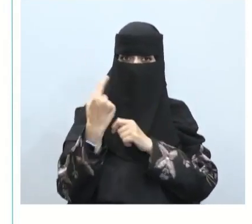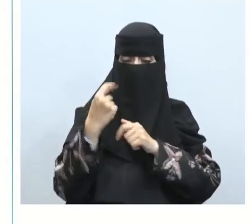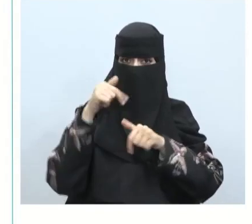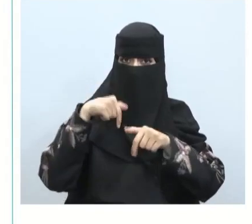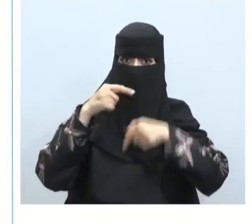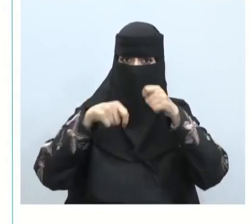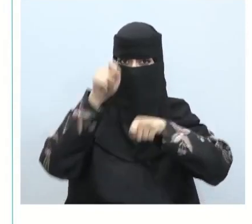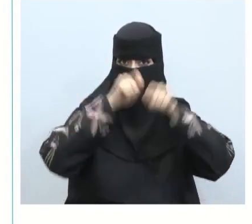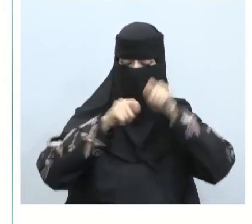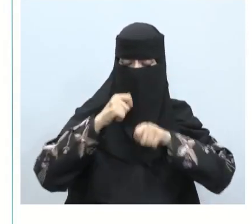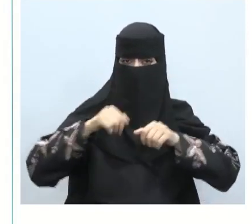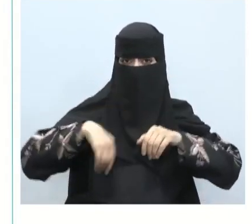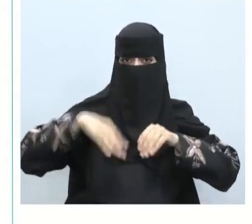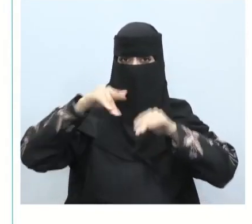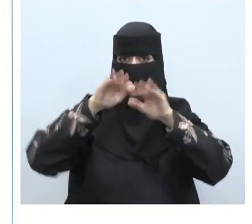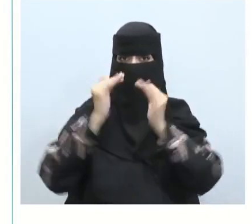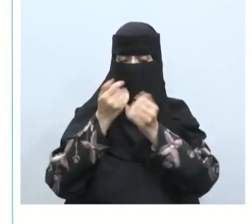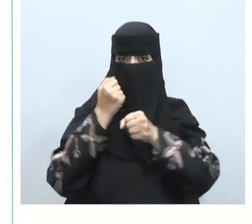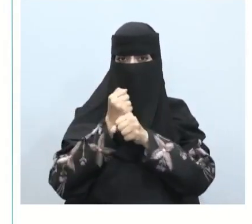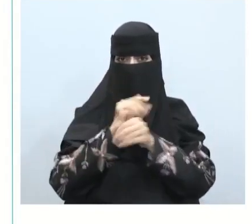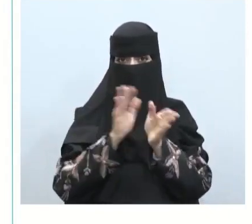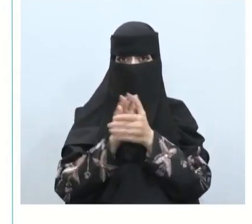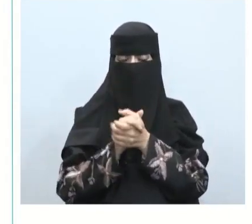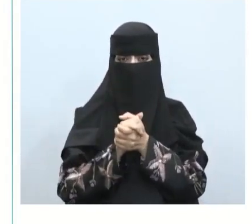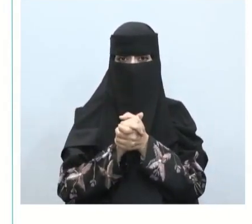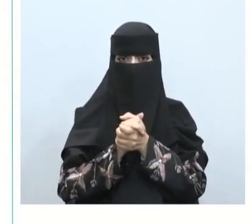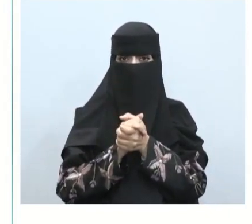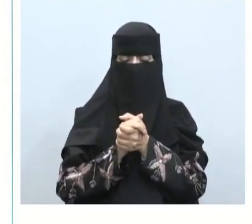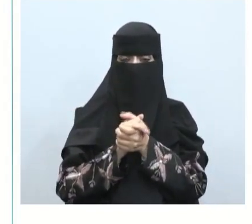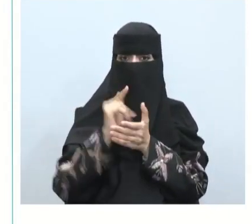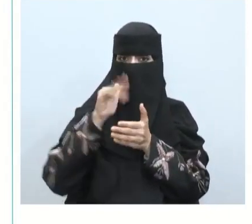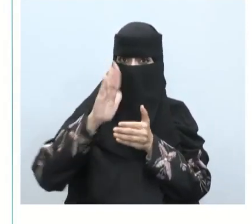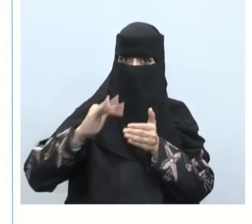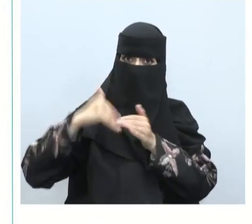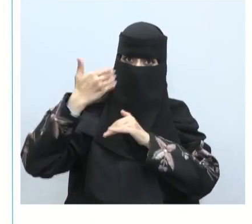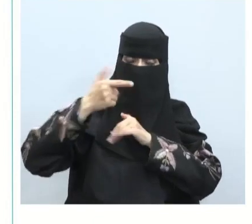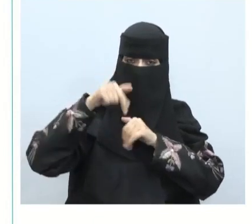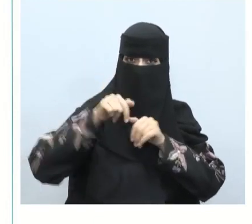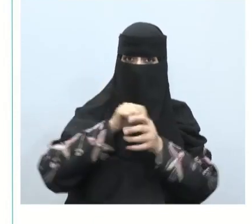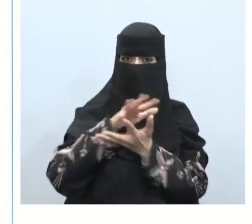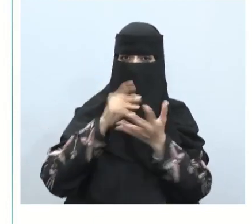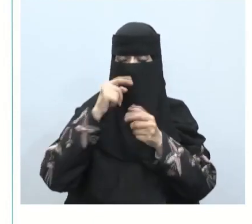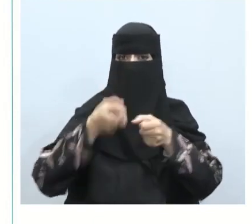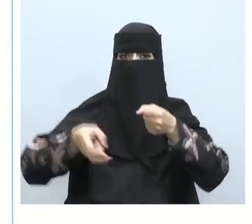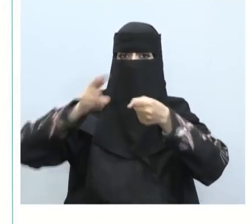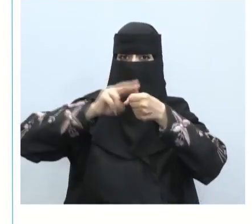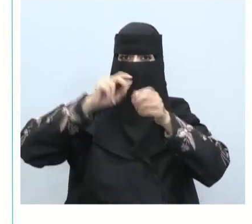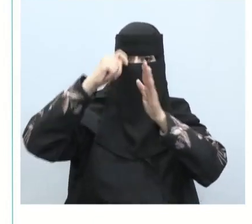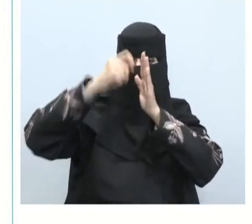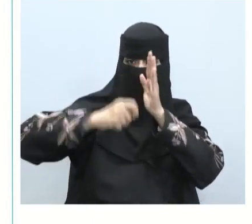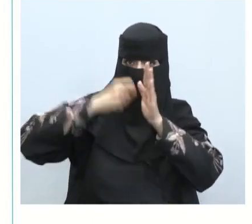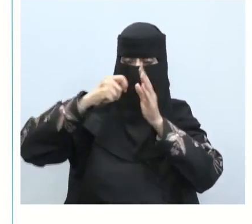باستخدام مدير المهام ايضا ذكرنا من الحلول ان تعيد تشغيل النظام